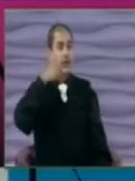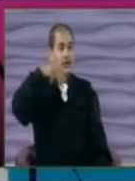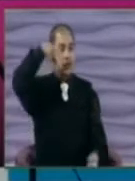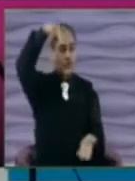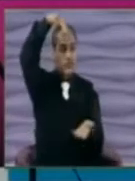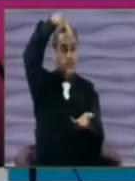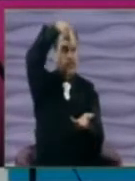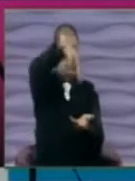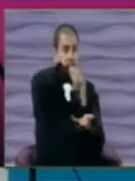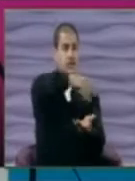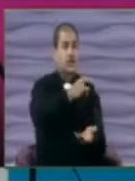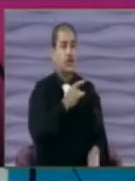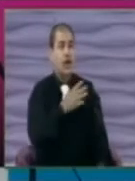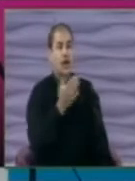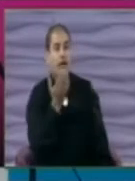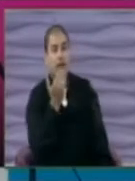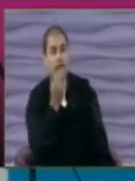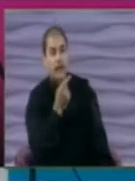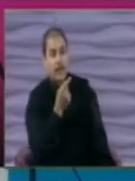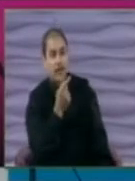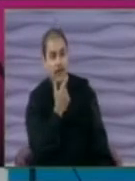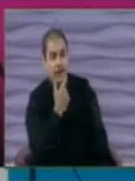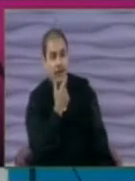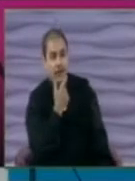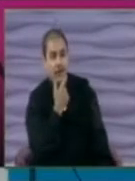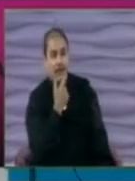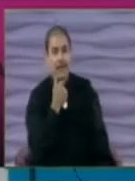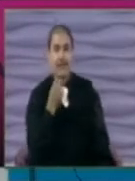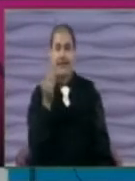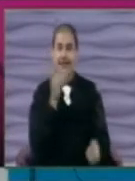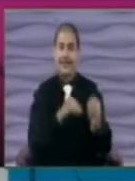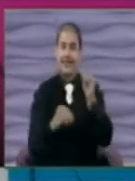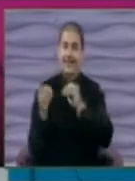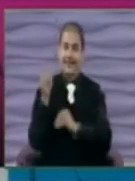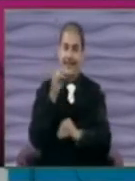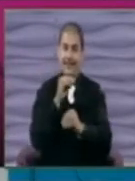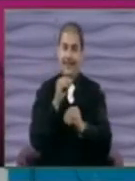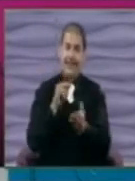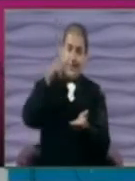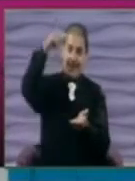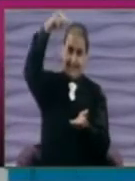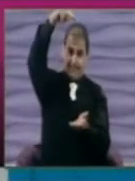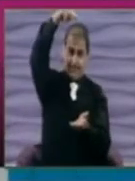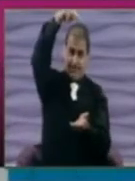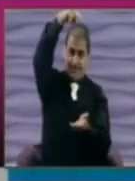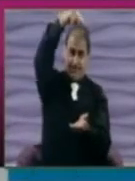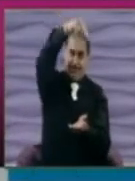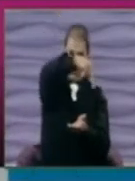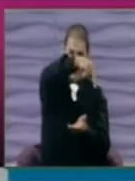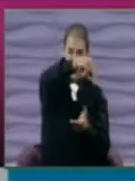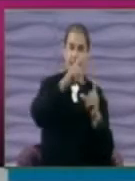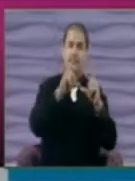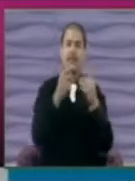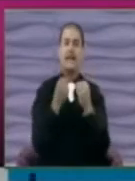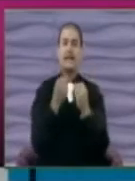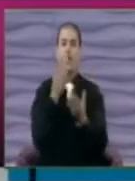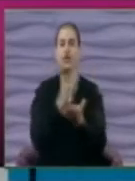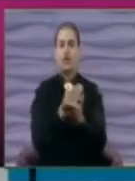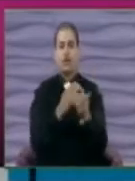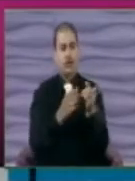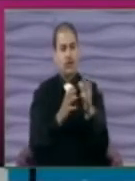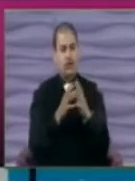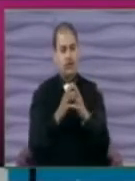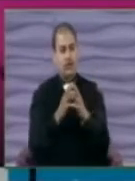تصورت. كيف عملتها؟ نط السماء بس. بس ينط وصورته. بس ينط. هاي حصلت عليها كمان بجائزة. هاي